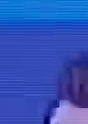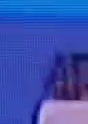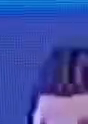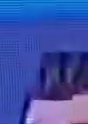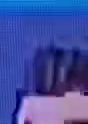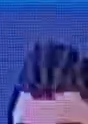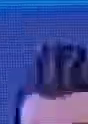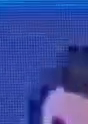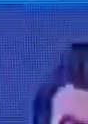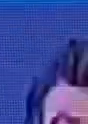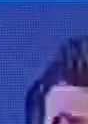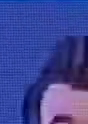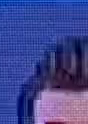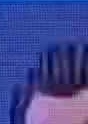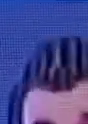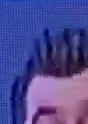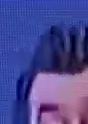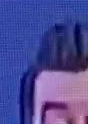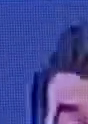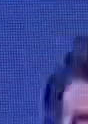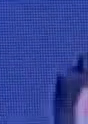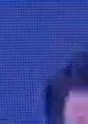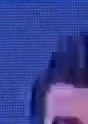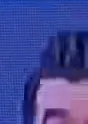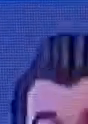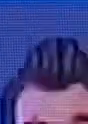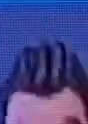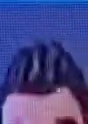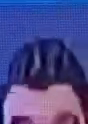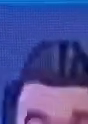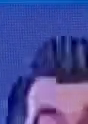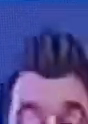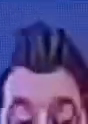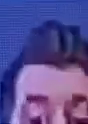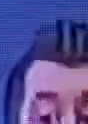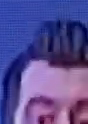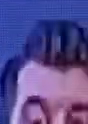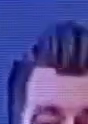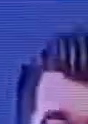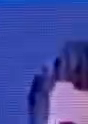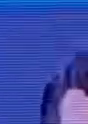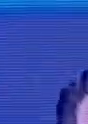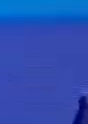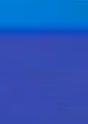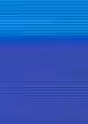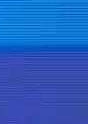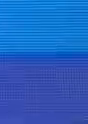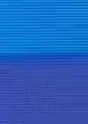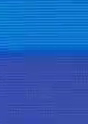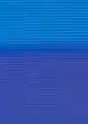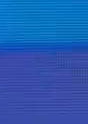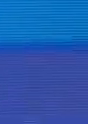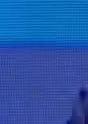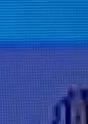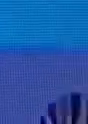οικογένειες μέχρι τα τέλη Αυγούστου. Θα περιμένουμε να δούμε πώς εξελίσσεται η επιστροφή των εκδρομέων και οι